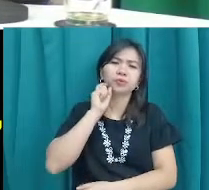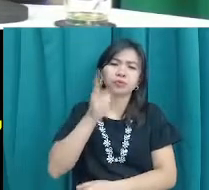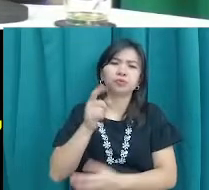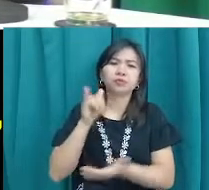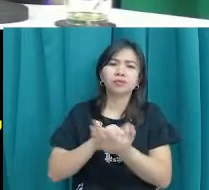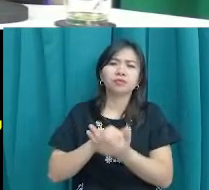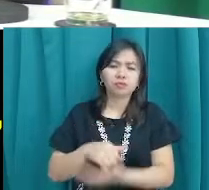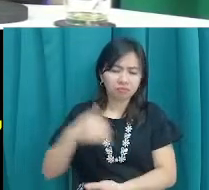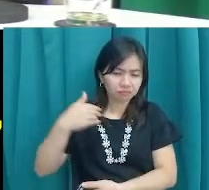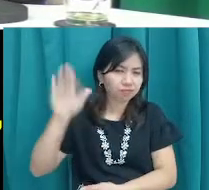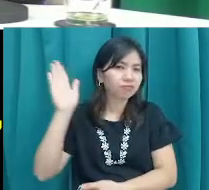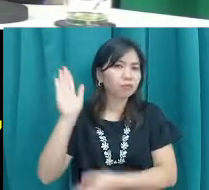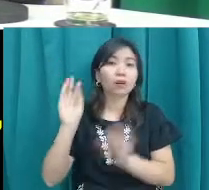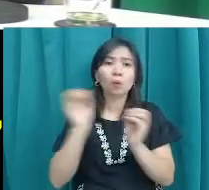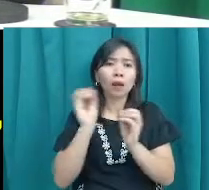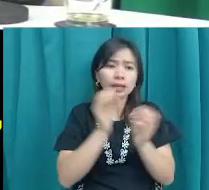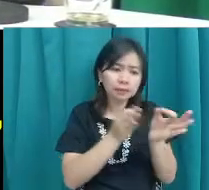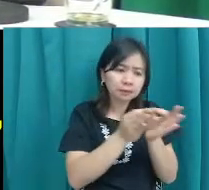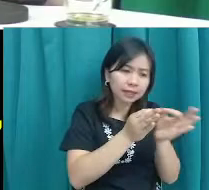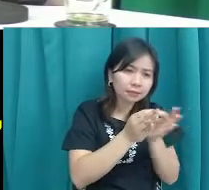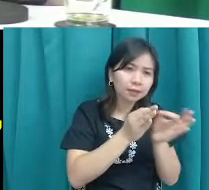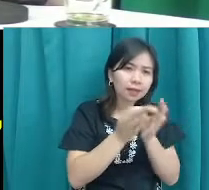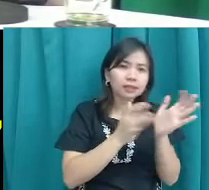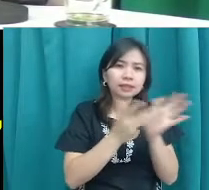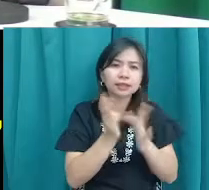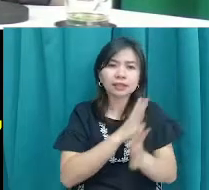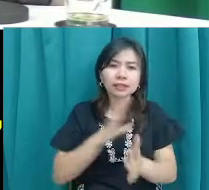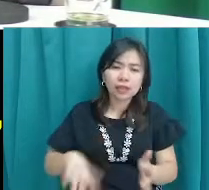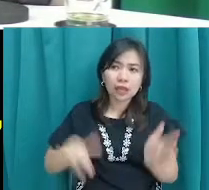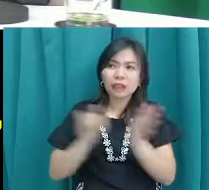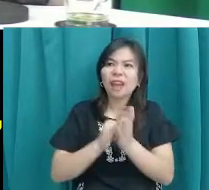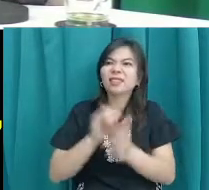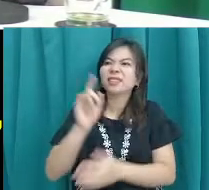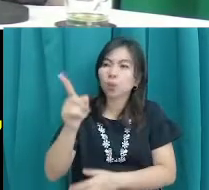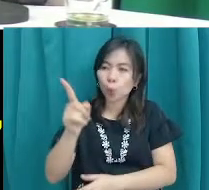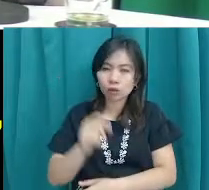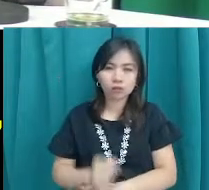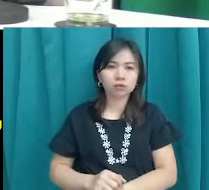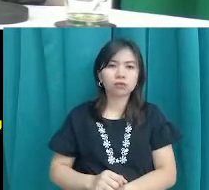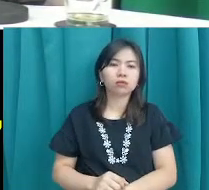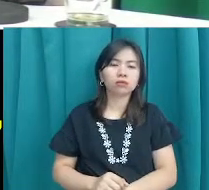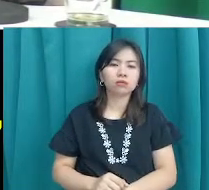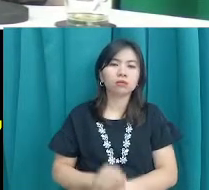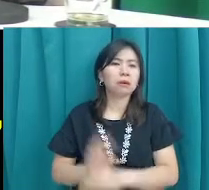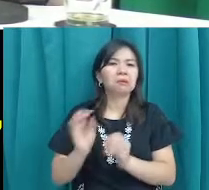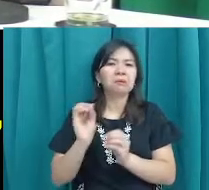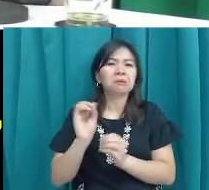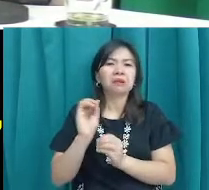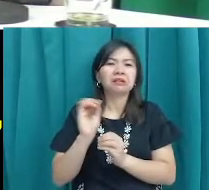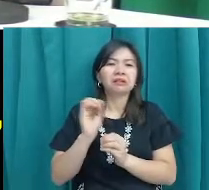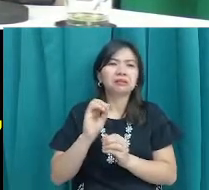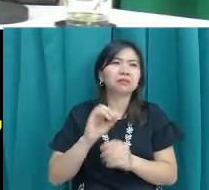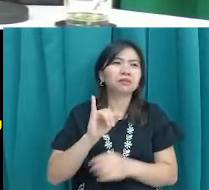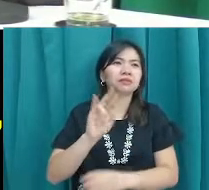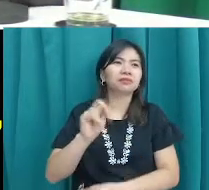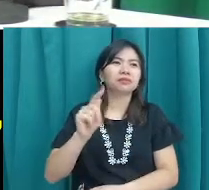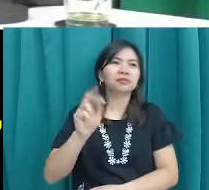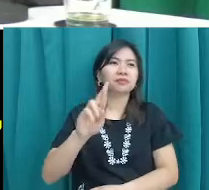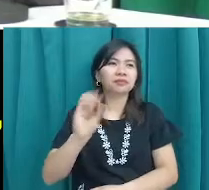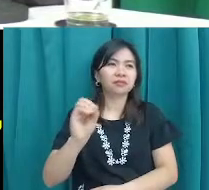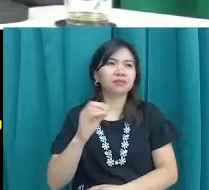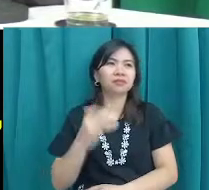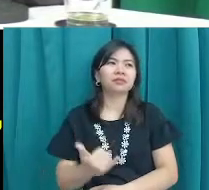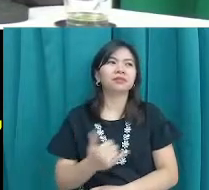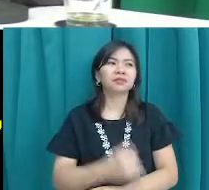Wala nang explanation, ikaw na wala ang nagsabi. Intro. Wala nang intro, oh, ikaw na ang nagsabi.